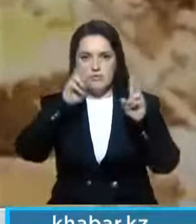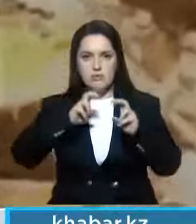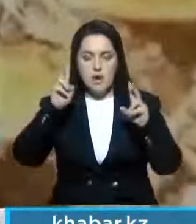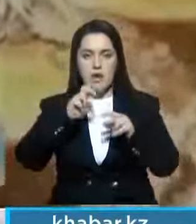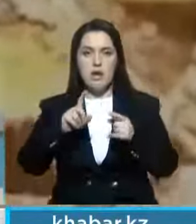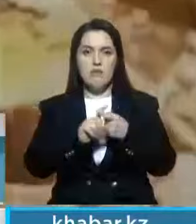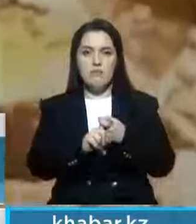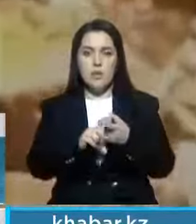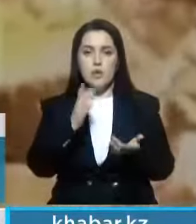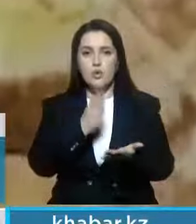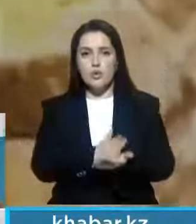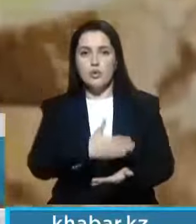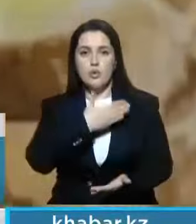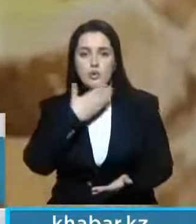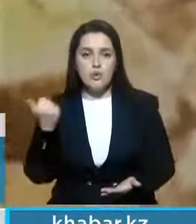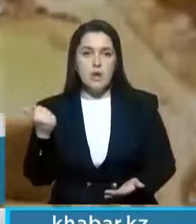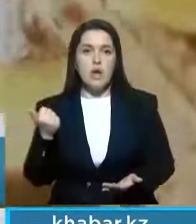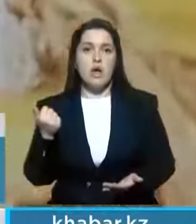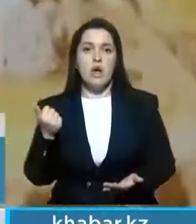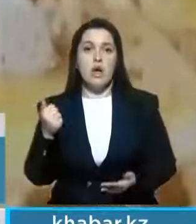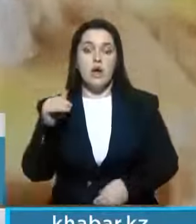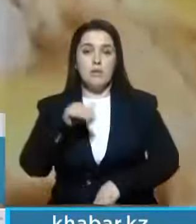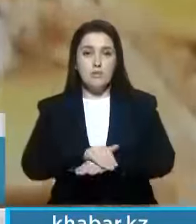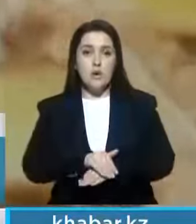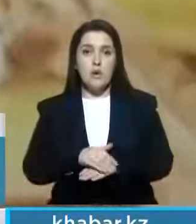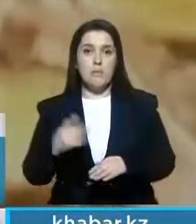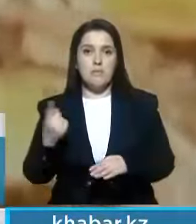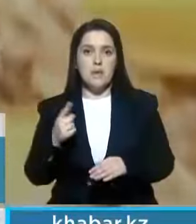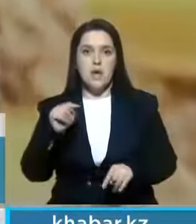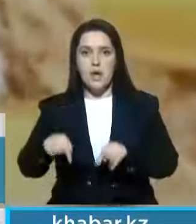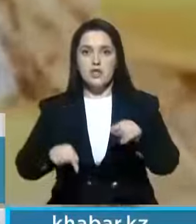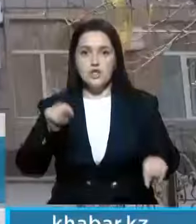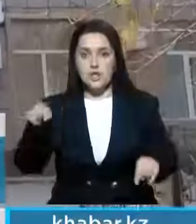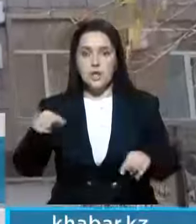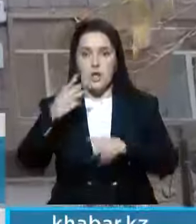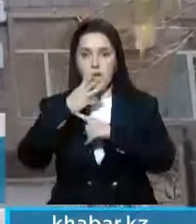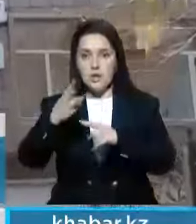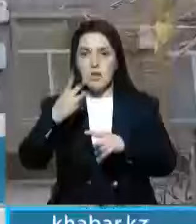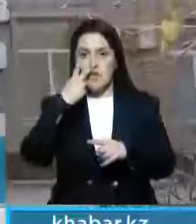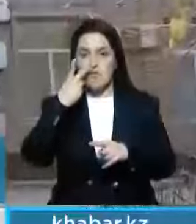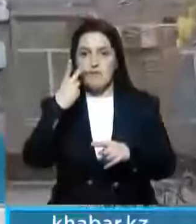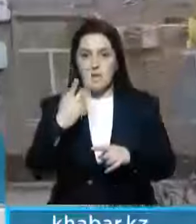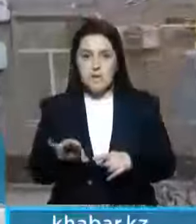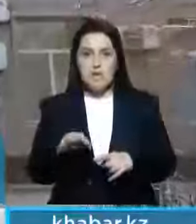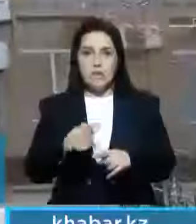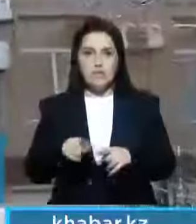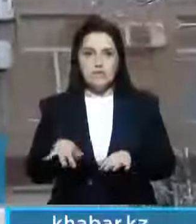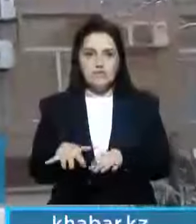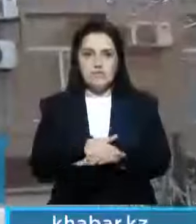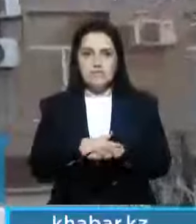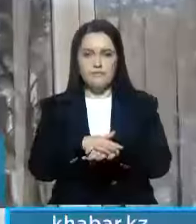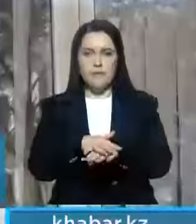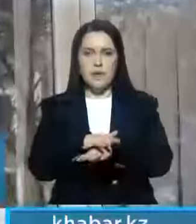на вирус конно-крымской геморрагической лихорадки. Обнаружены первые природные очаги на этих кадрах. Вот вы видите, как место буквально